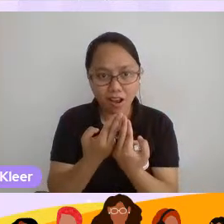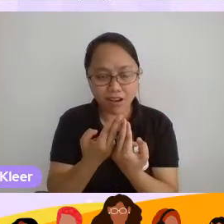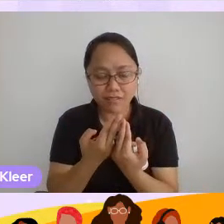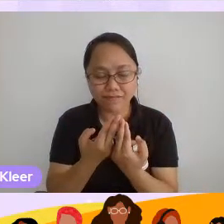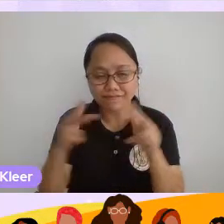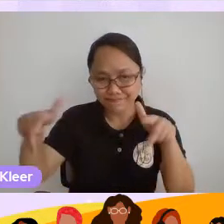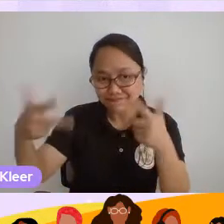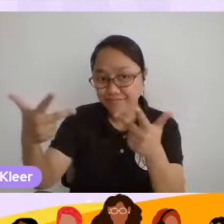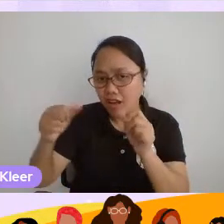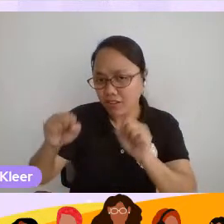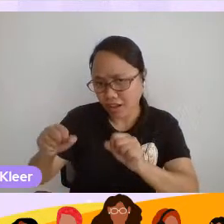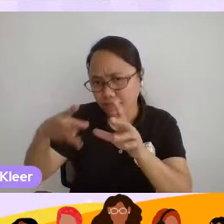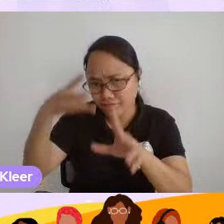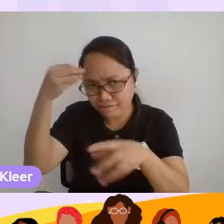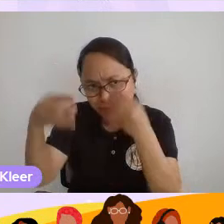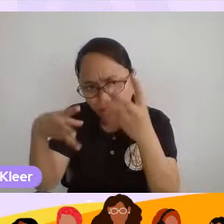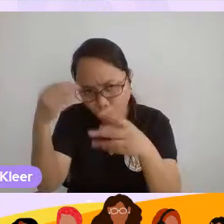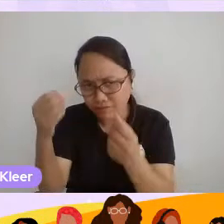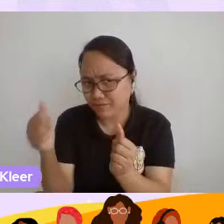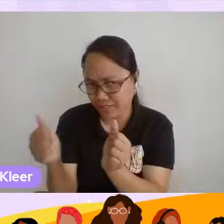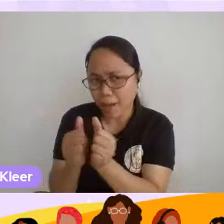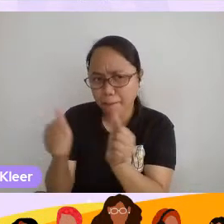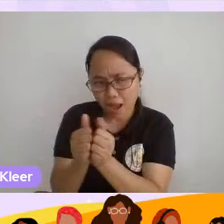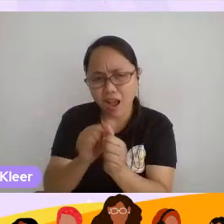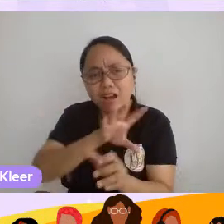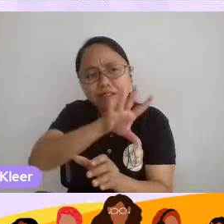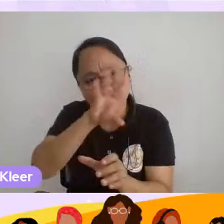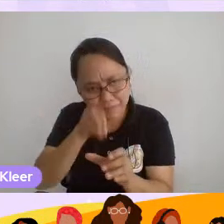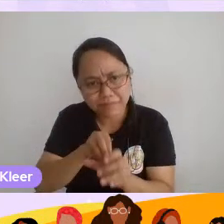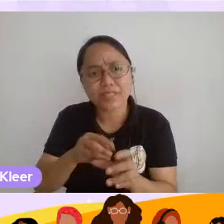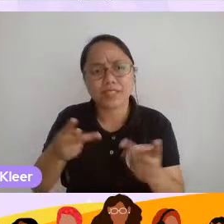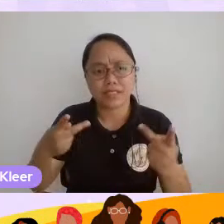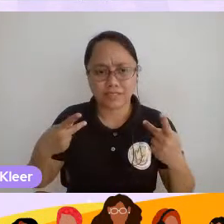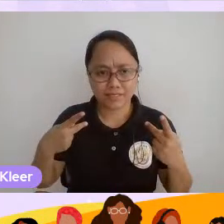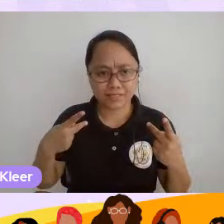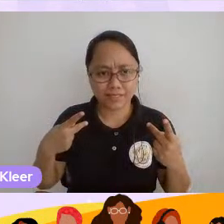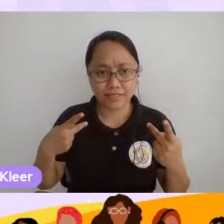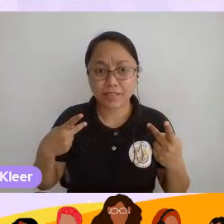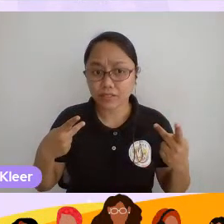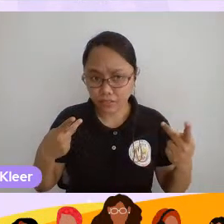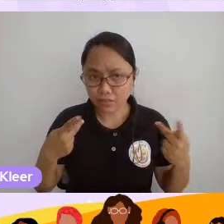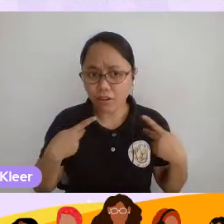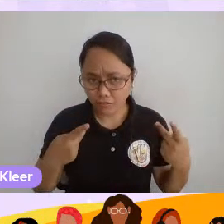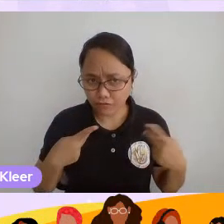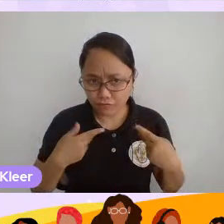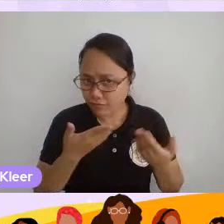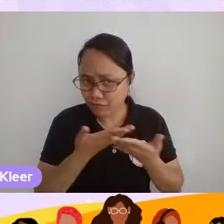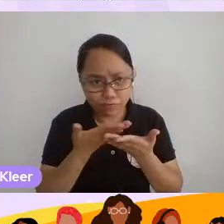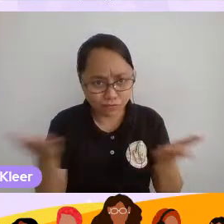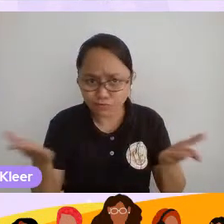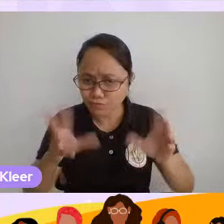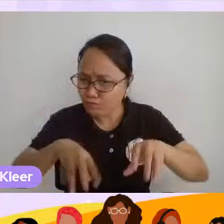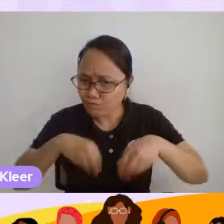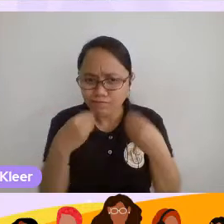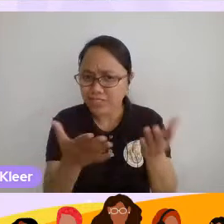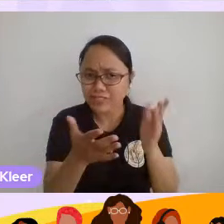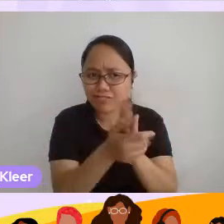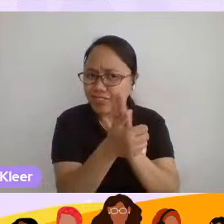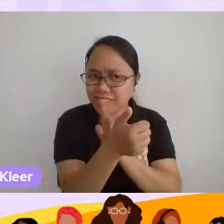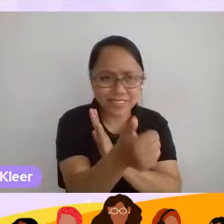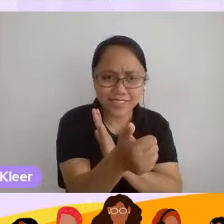formal background on ICT, yun nga po ang aming purpose. Para kayo ay mabigyan ng skill, paano nga ba